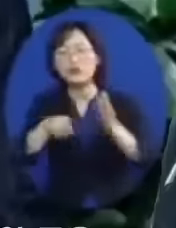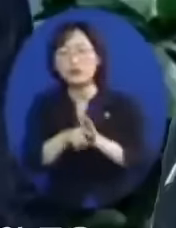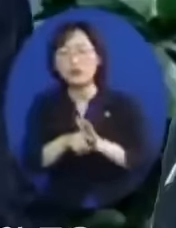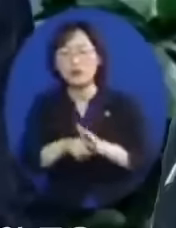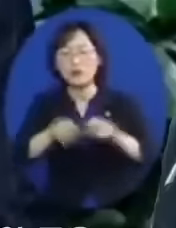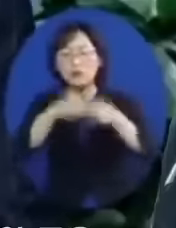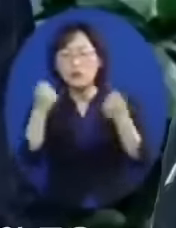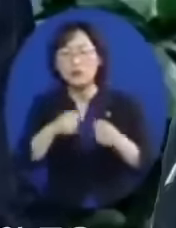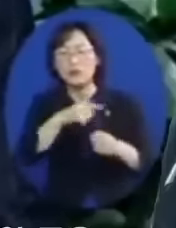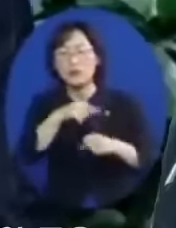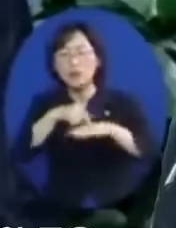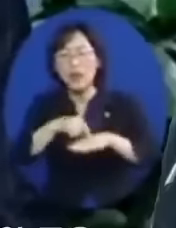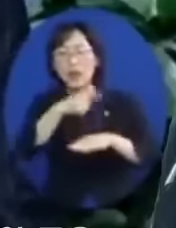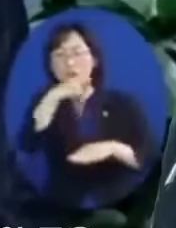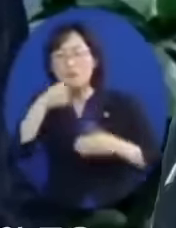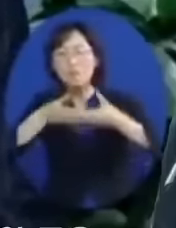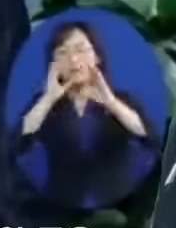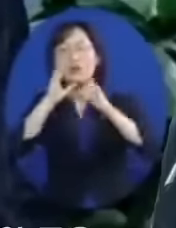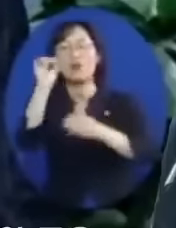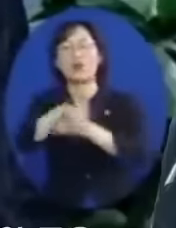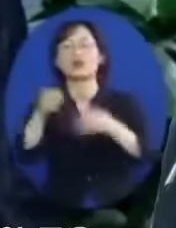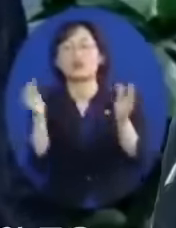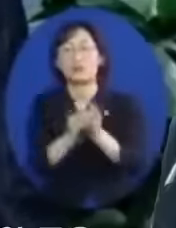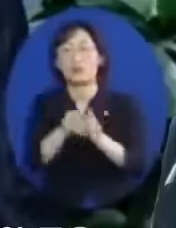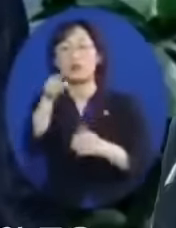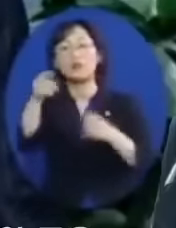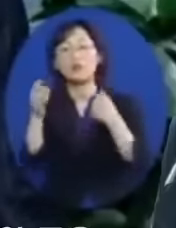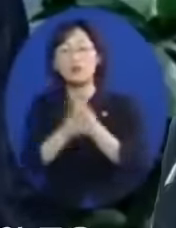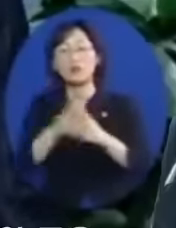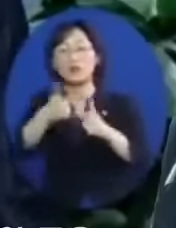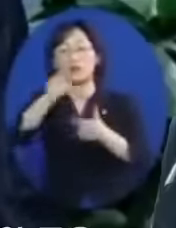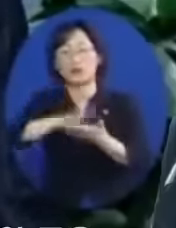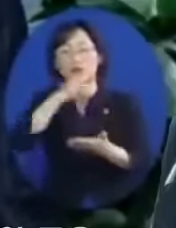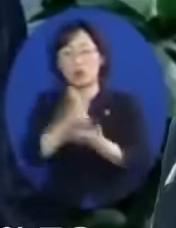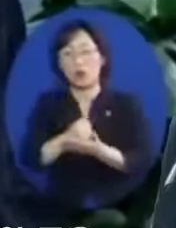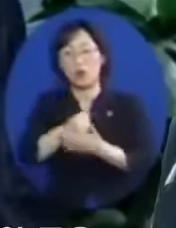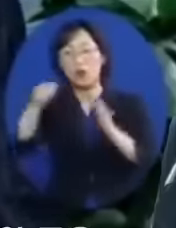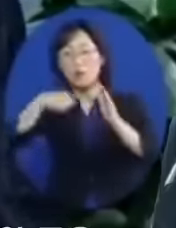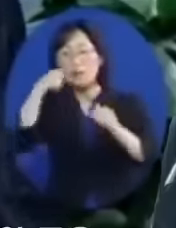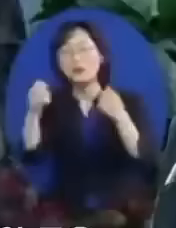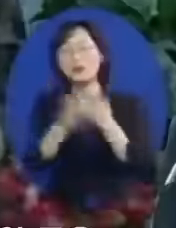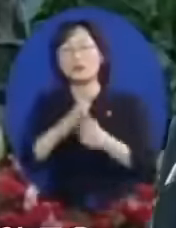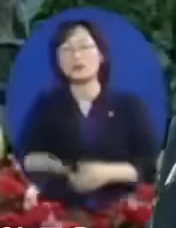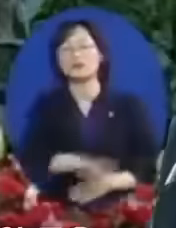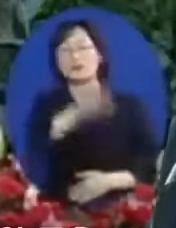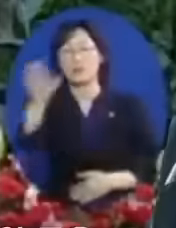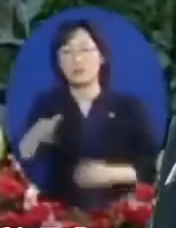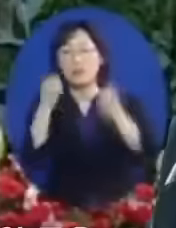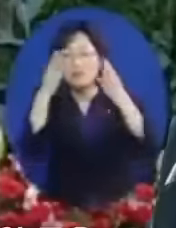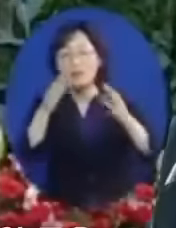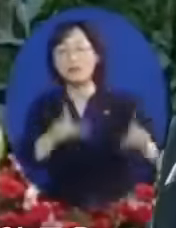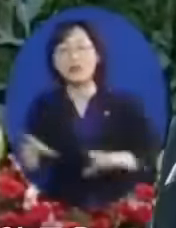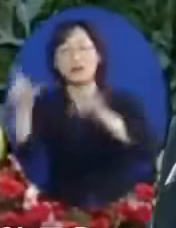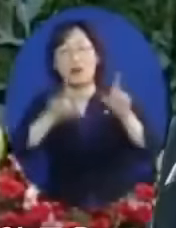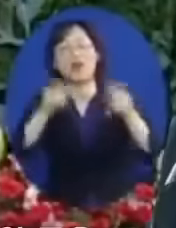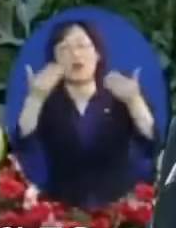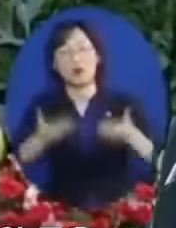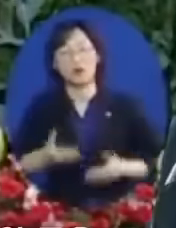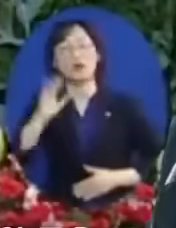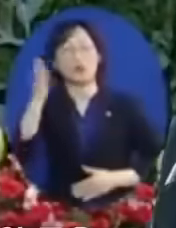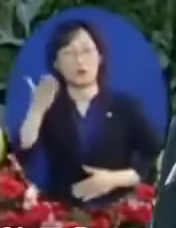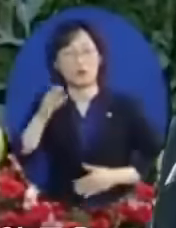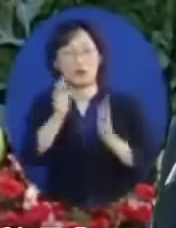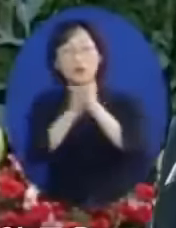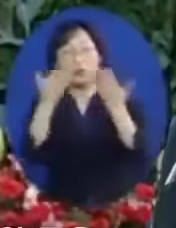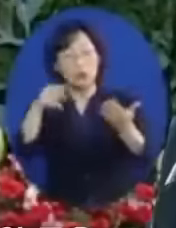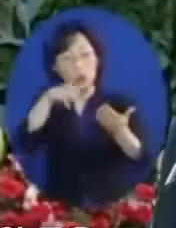피를 먹고 마시도록 허락해 주신 것입니다. 그러므로 예수 그리스도를 먹음으로 우리는 새로운 삶을 얻게 되는 것이니